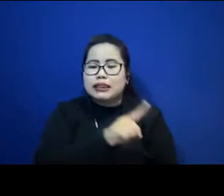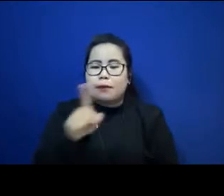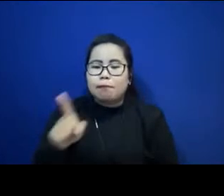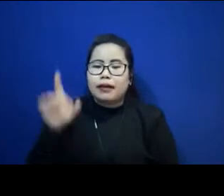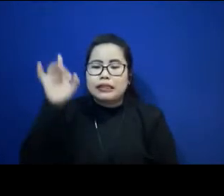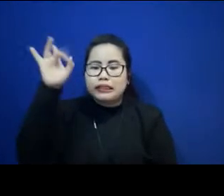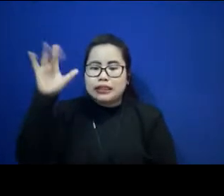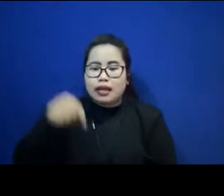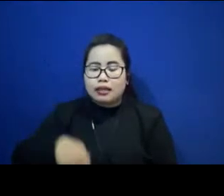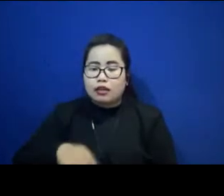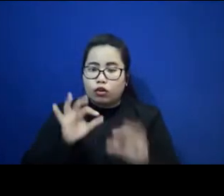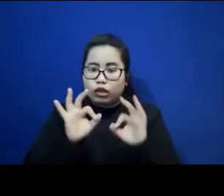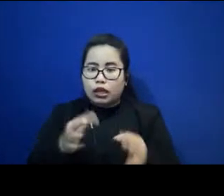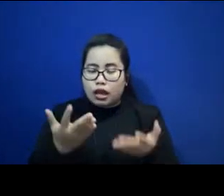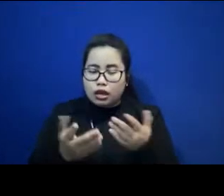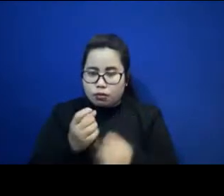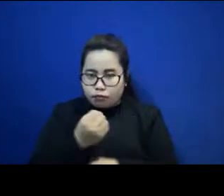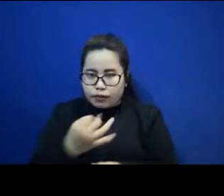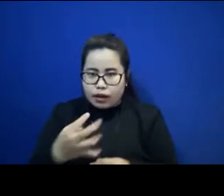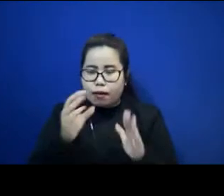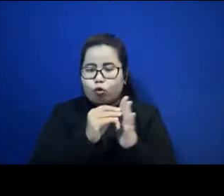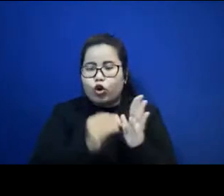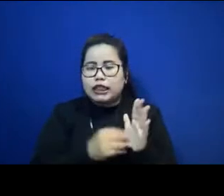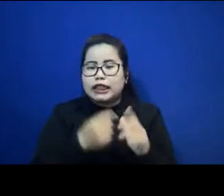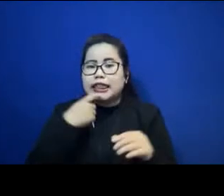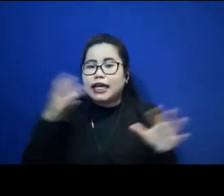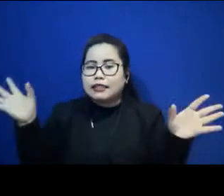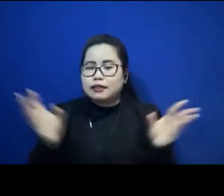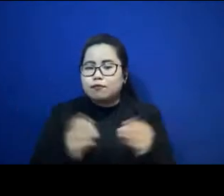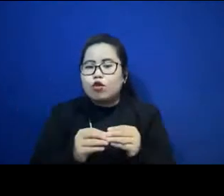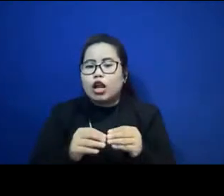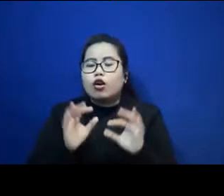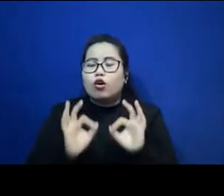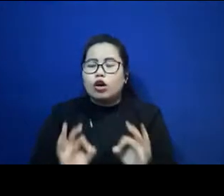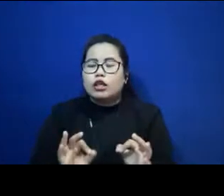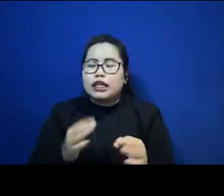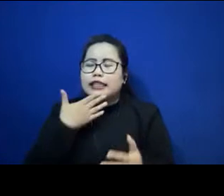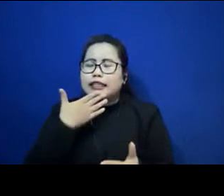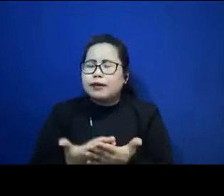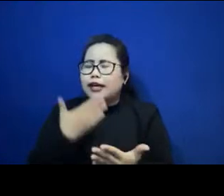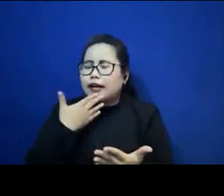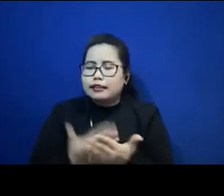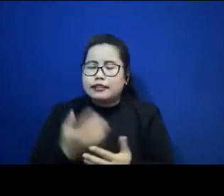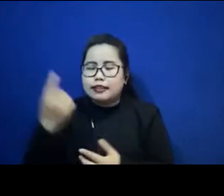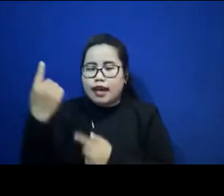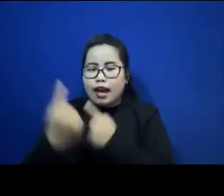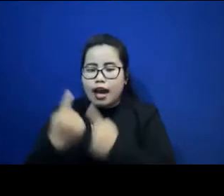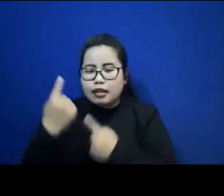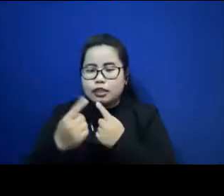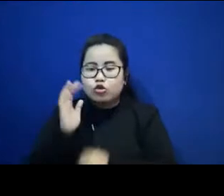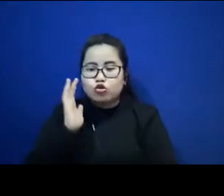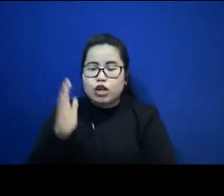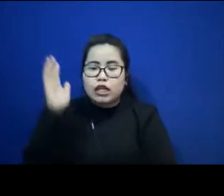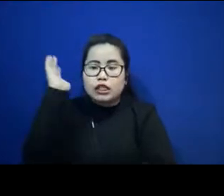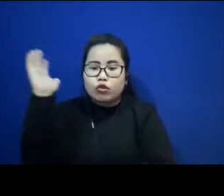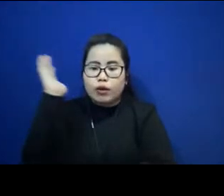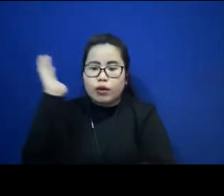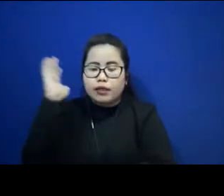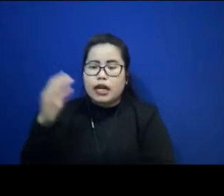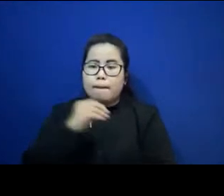Amin Oke beberapa pointer terkait dengan kesimpulan sekali lagi terima kasih sudah hadir di webinar